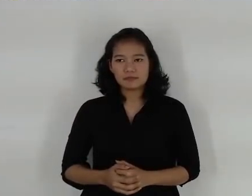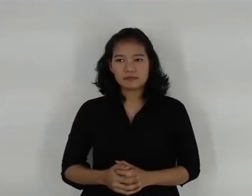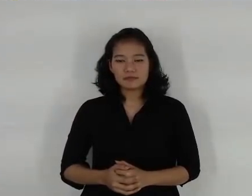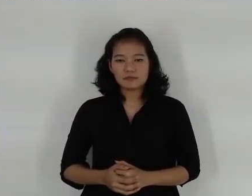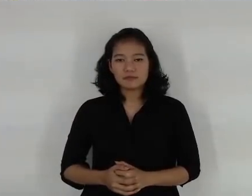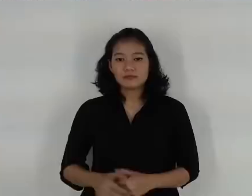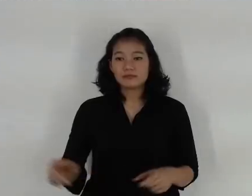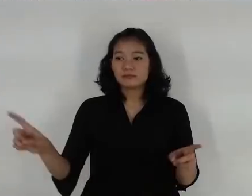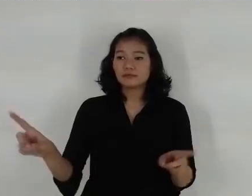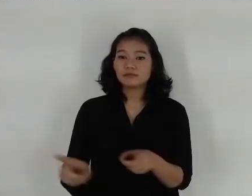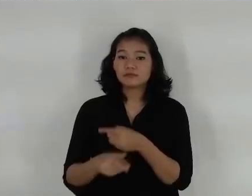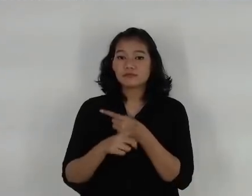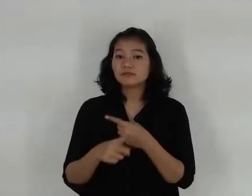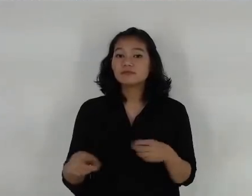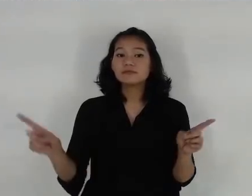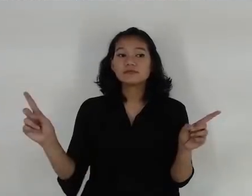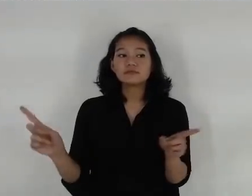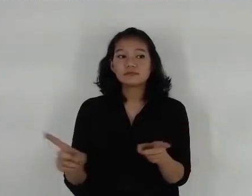Hai